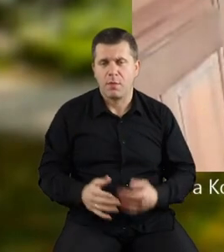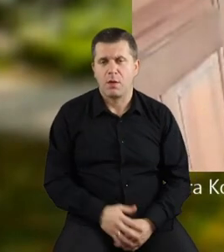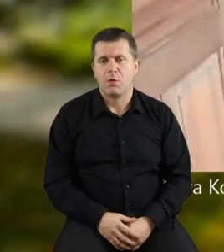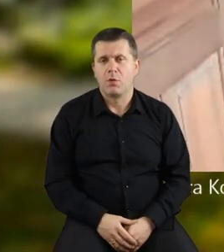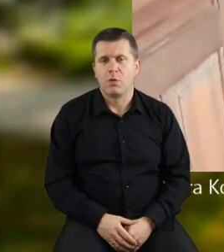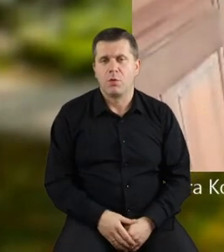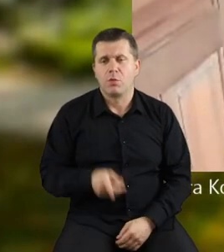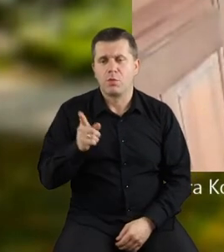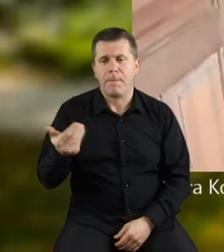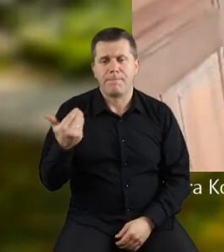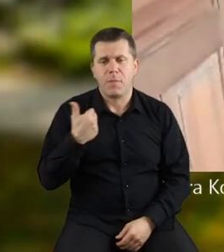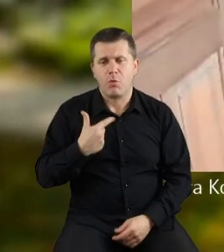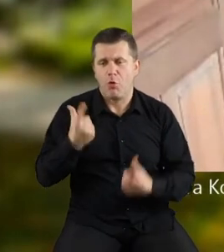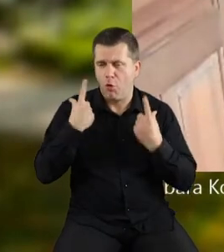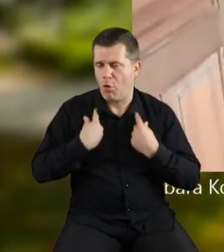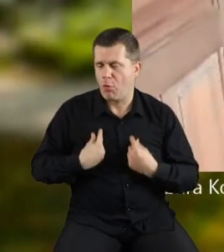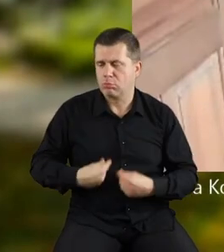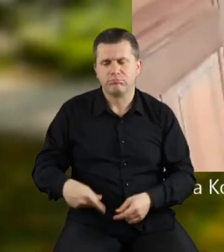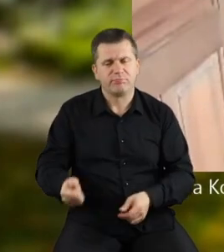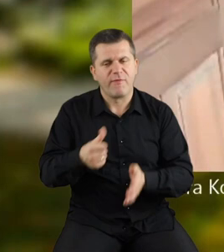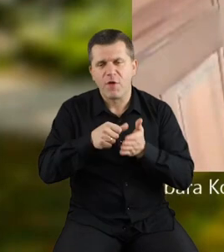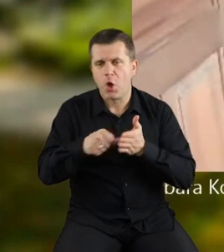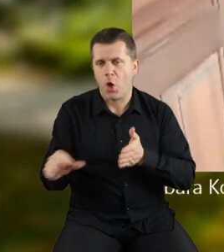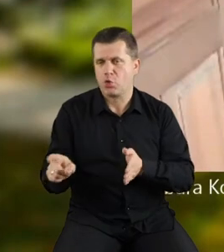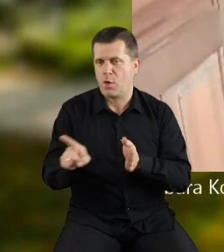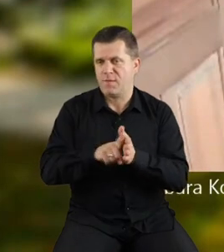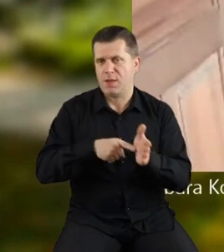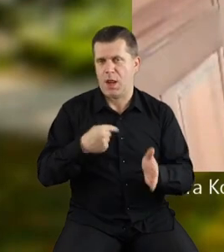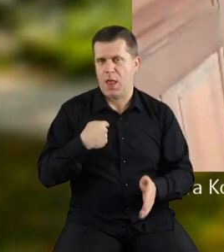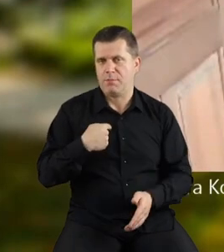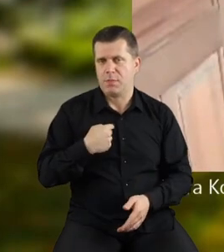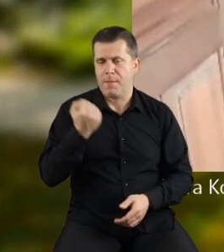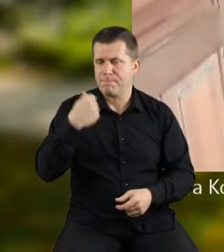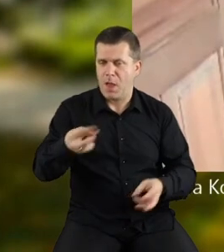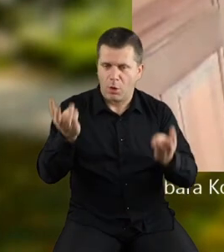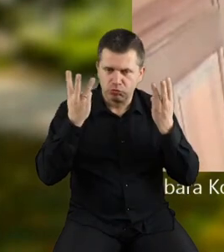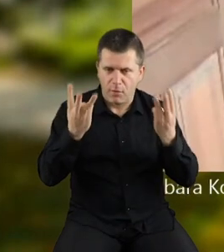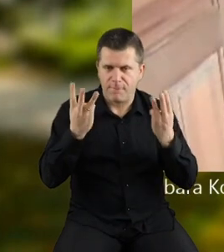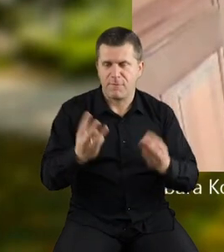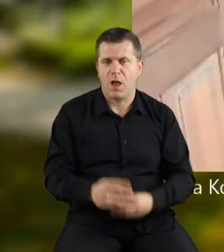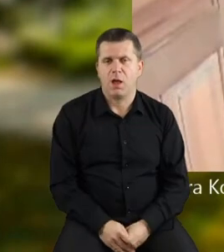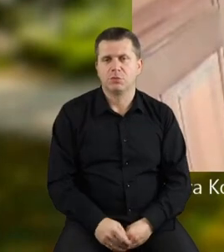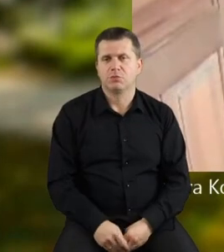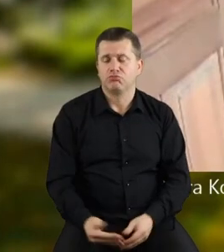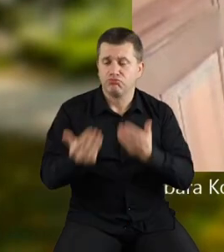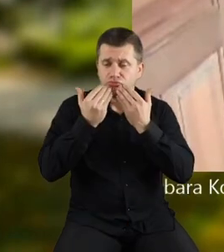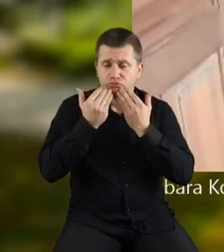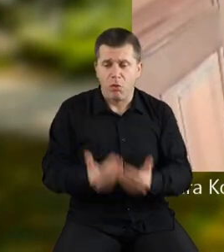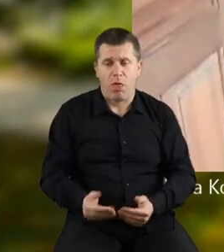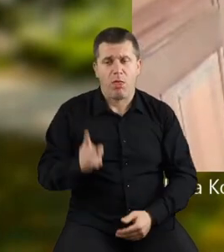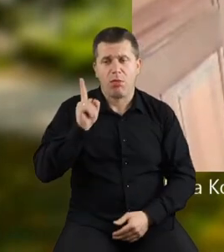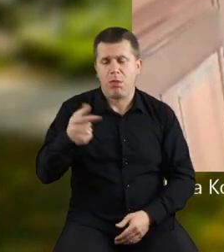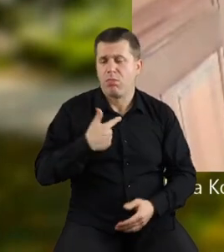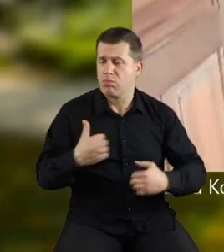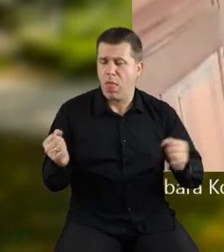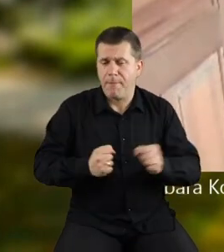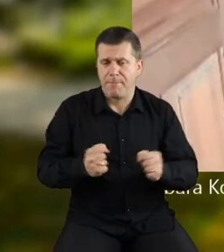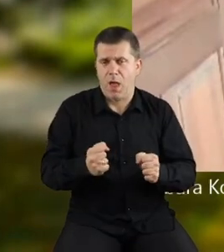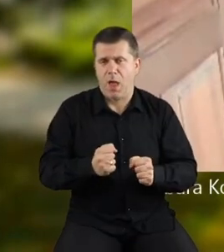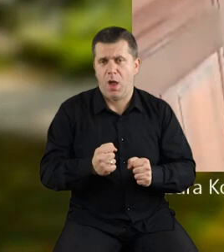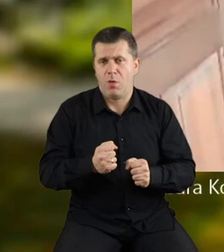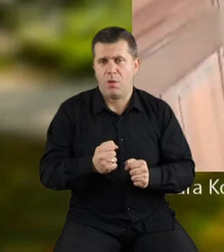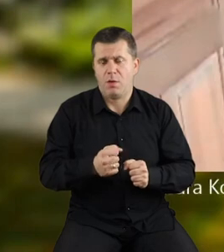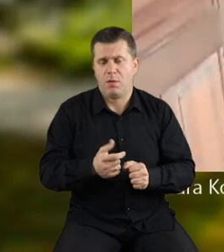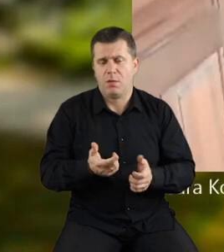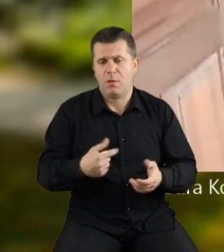cierpiał. To była postać magiczna dla mnie i bardzo ważna. Dzięki niemu nie bałam